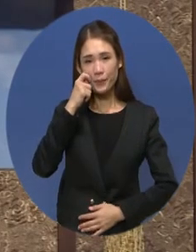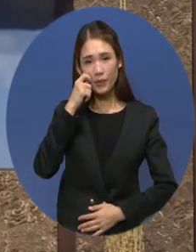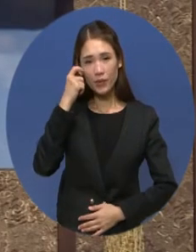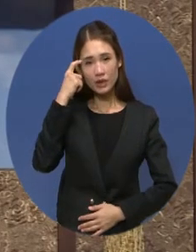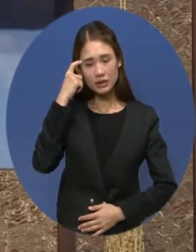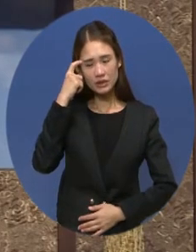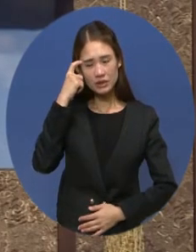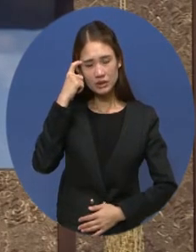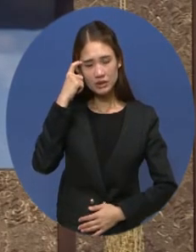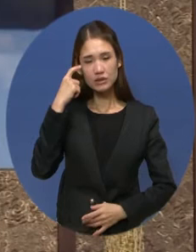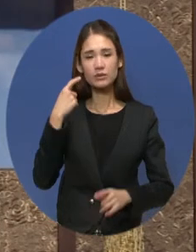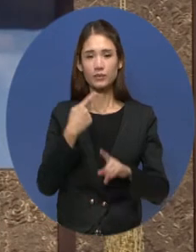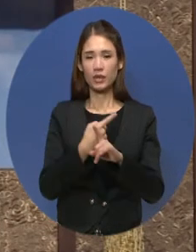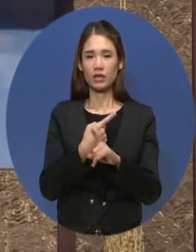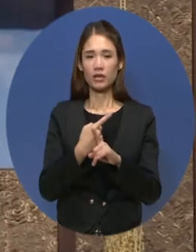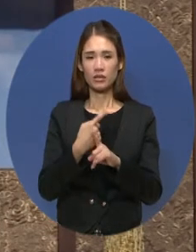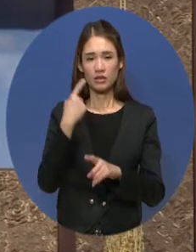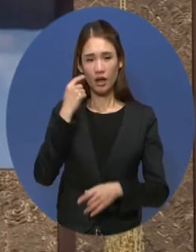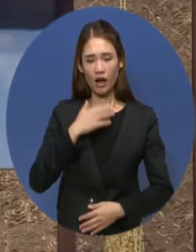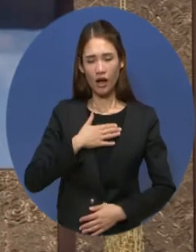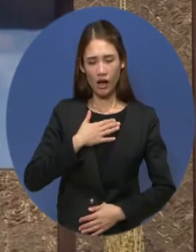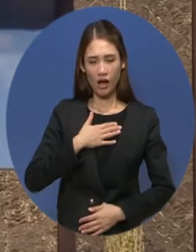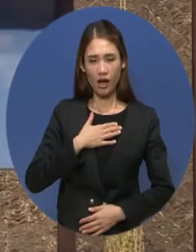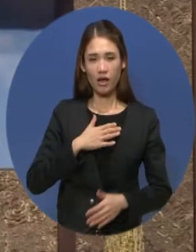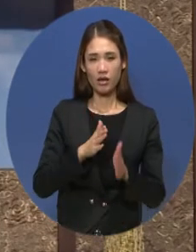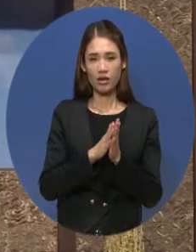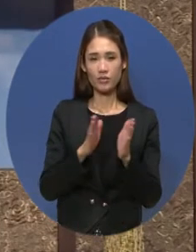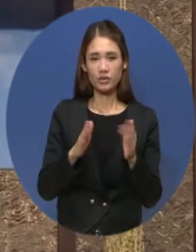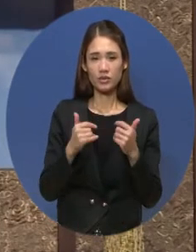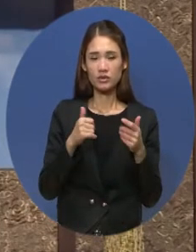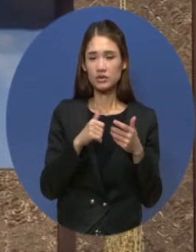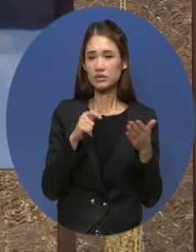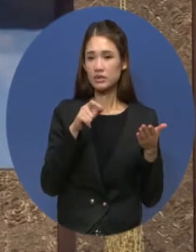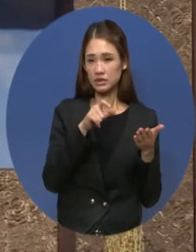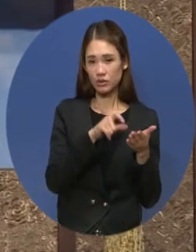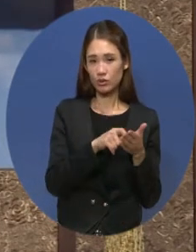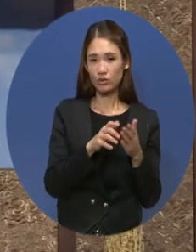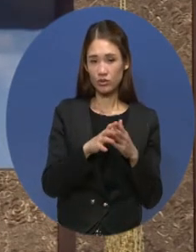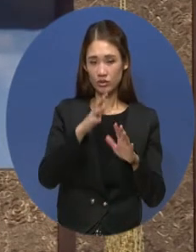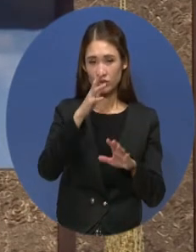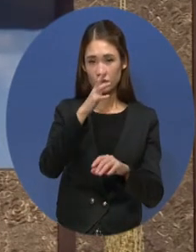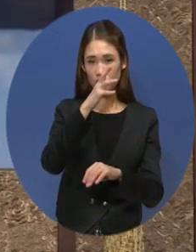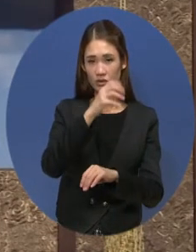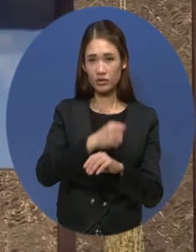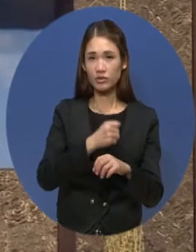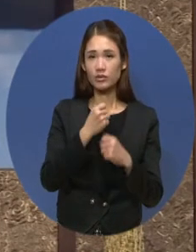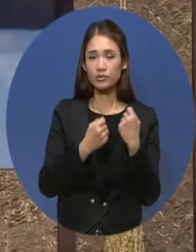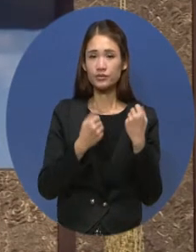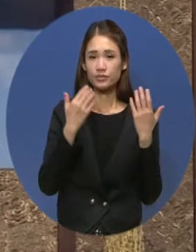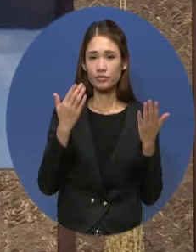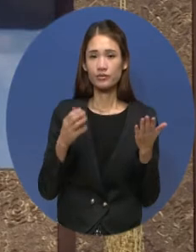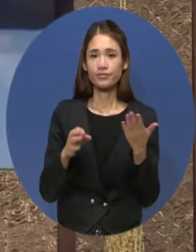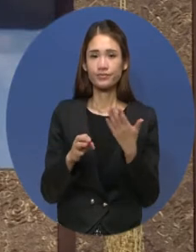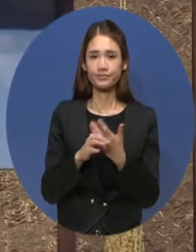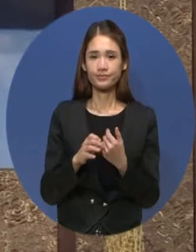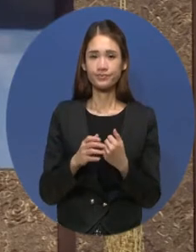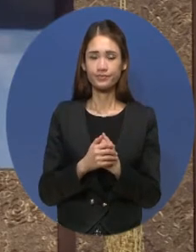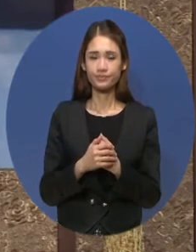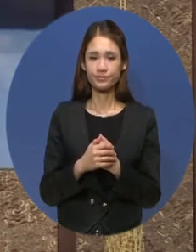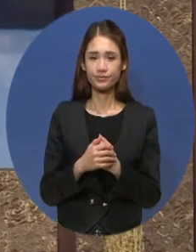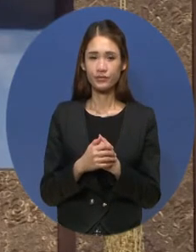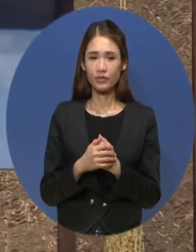식들을 하기 시작하면서 이제 등록을 하시게 되죠 그래서 뭐 결론적으로 말씀을 드리면 에 어